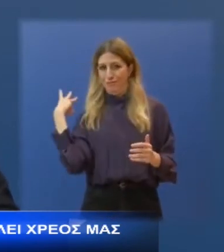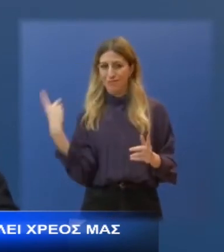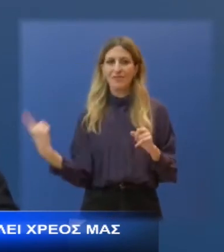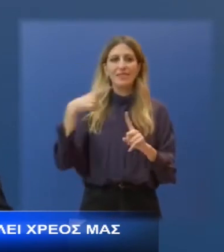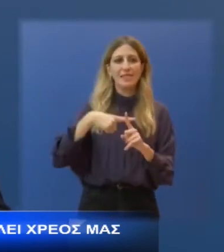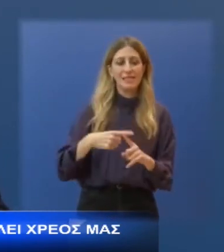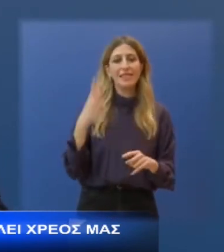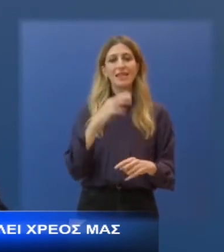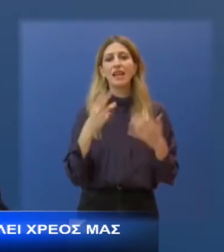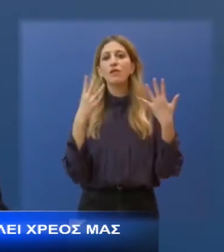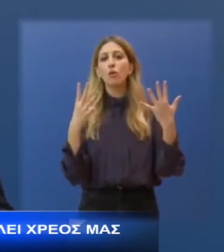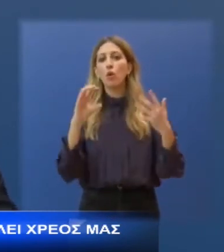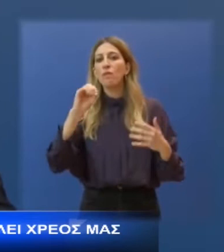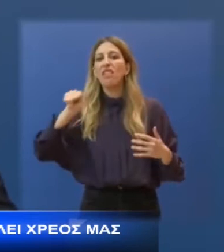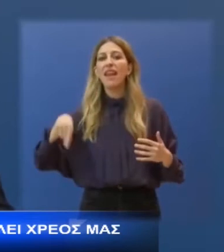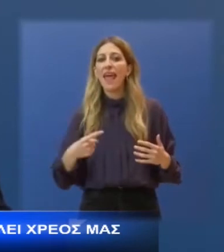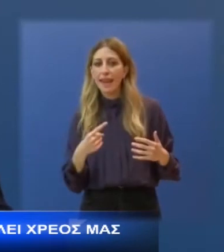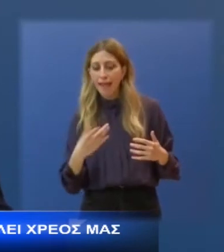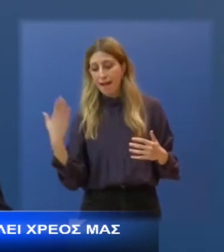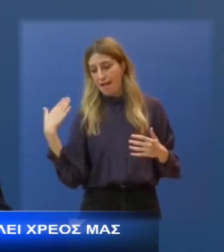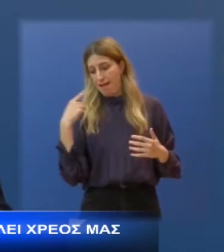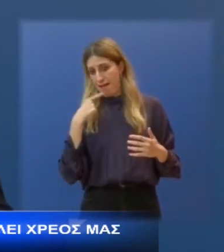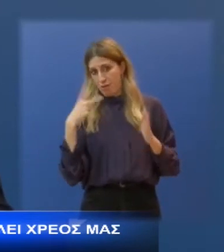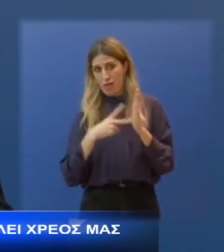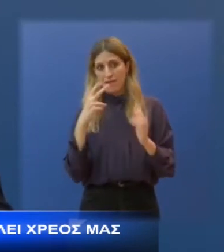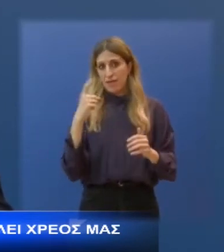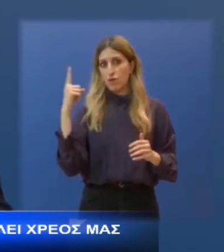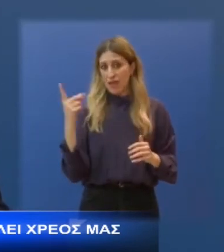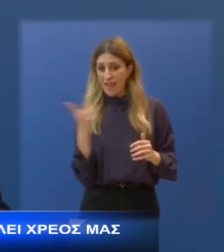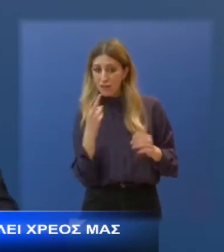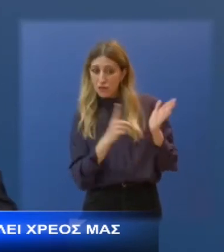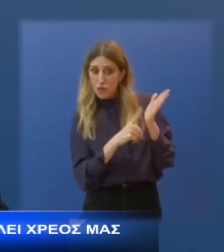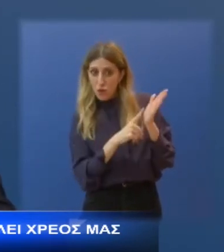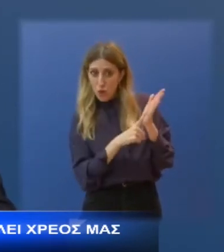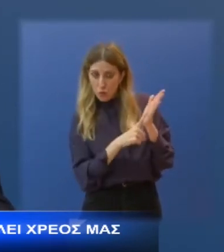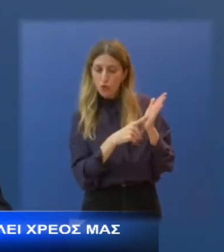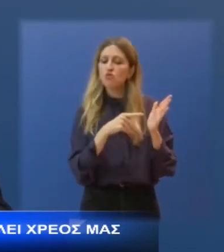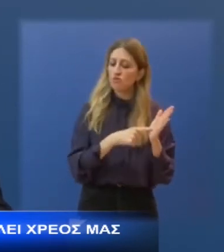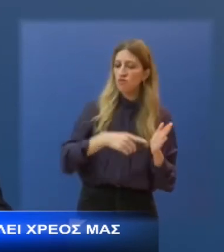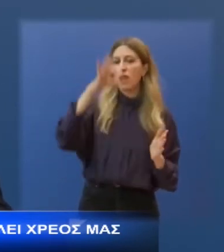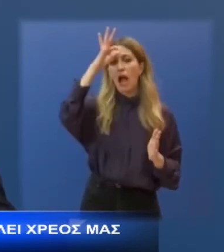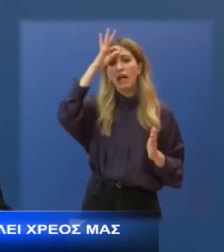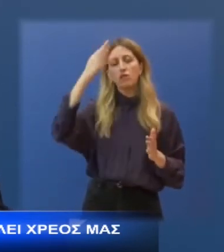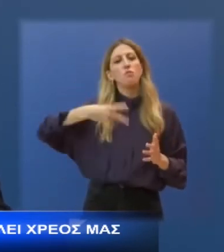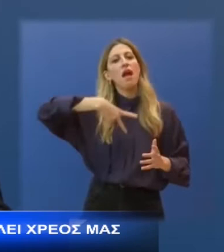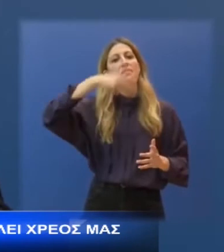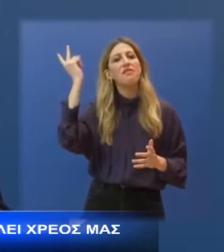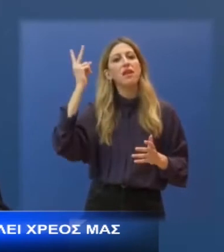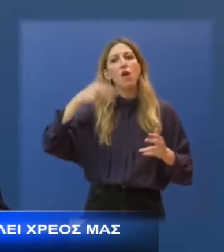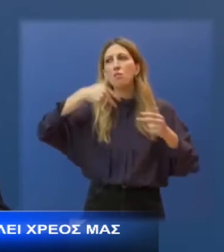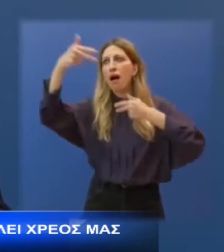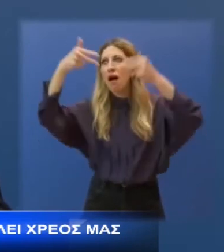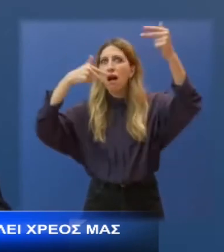του 2021 θέσπισε μεταξύ άλλων τη δυνατότητα συλλογής, επεξεργασίας και αξιοποίησης στο πλαίσιο της